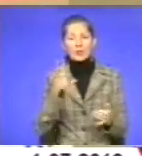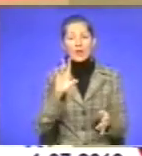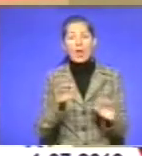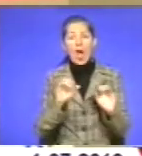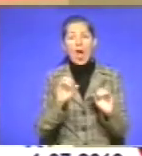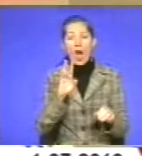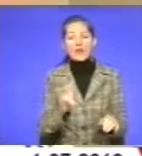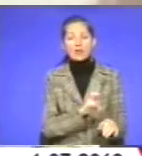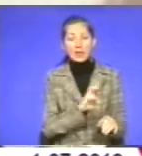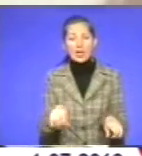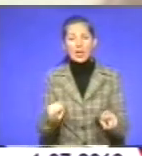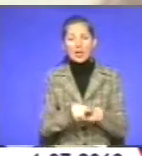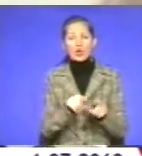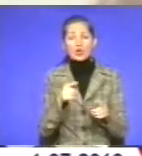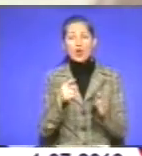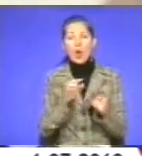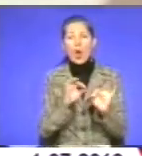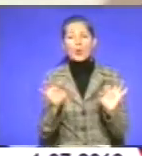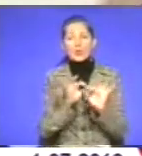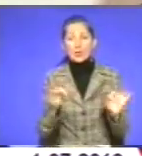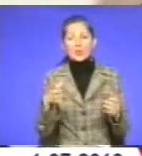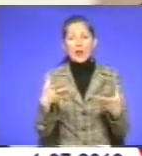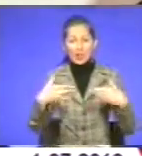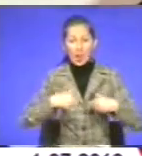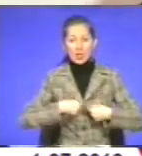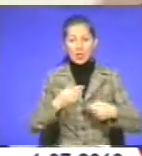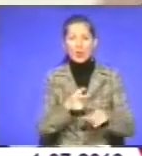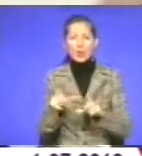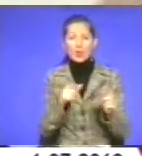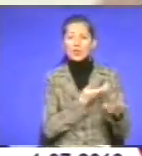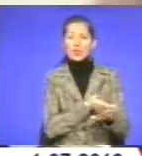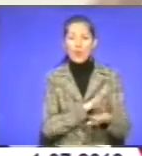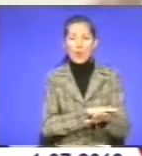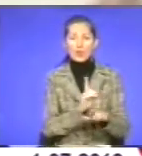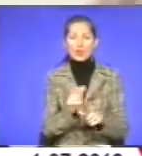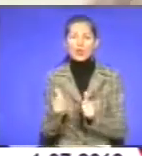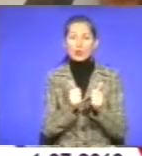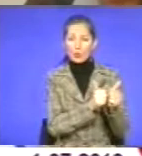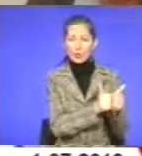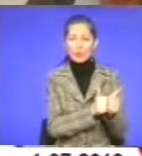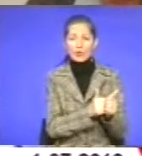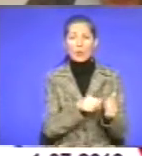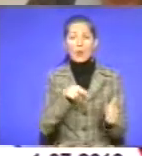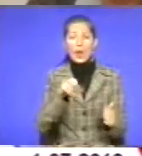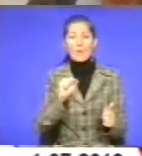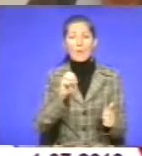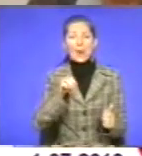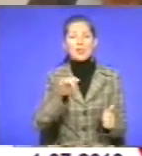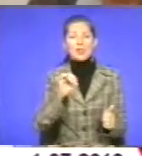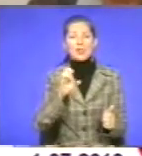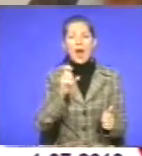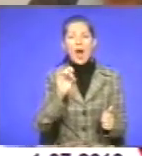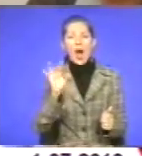Польщу, в якій він супроводжував блаженнішого патріарха. Під час поїздки вшанували пам'ять жертв 70-ї річниці